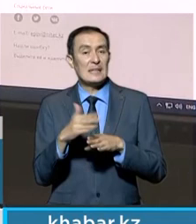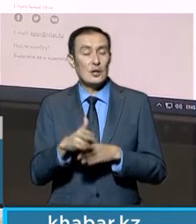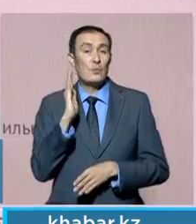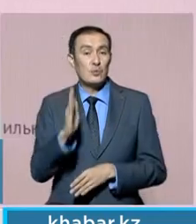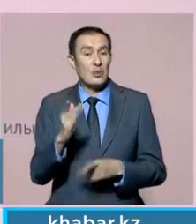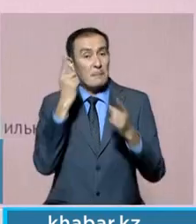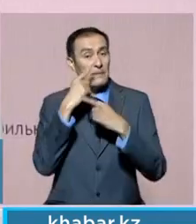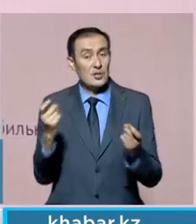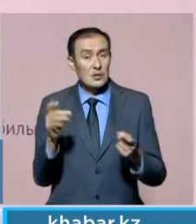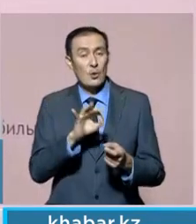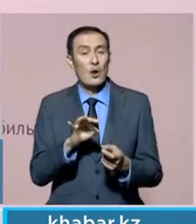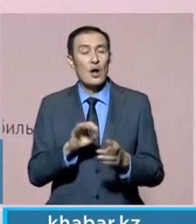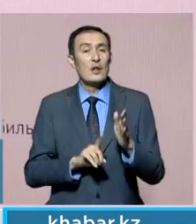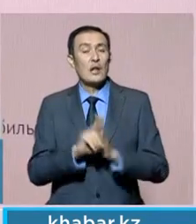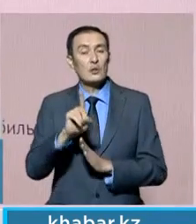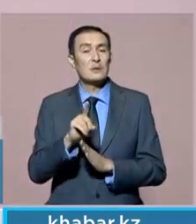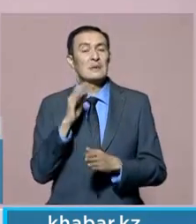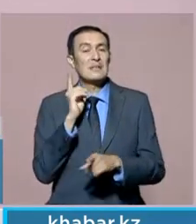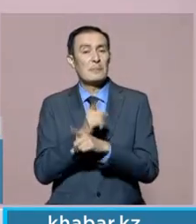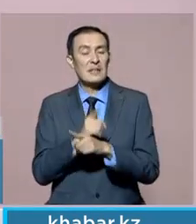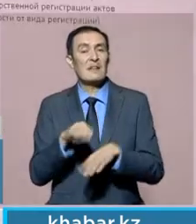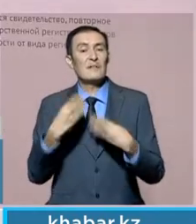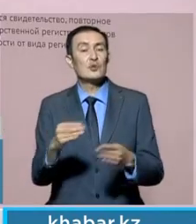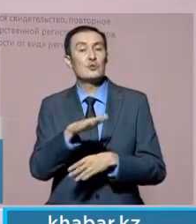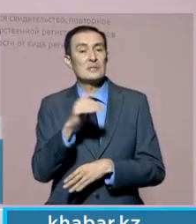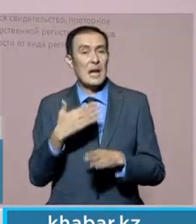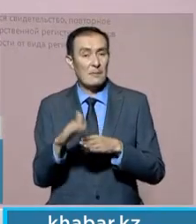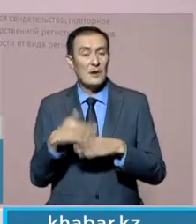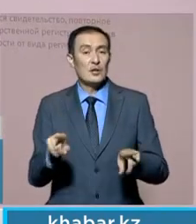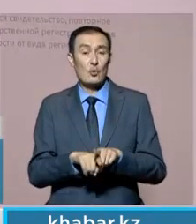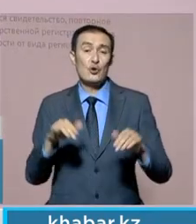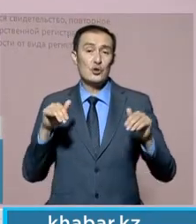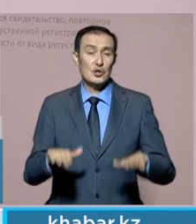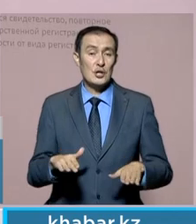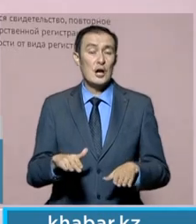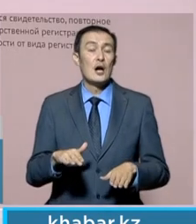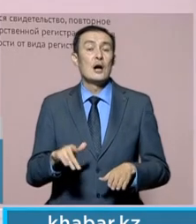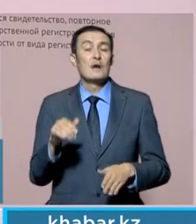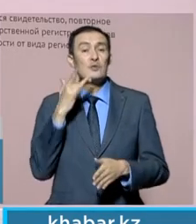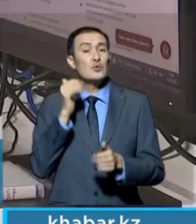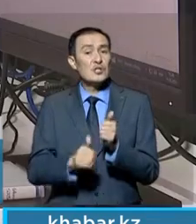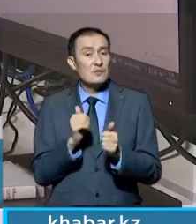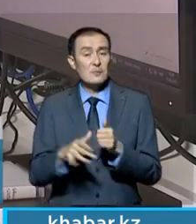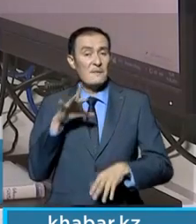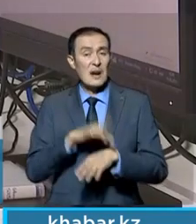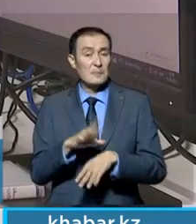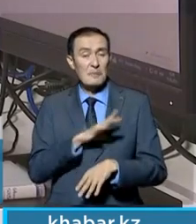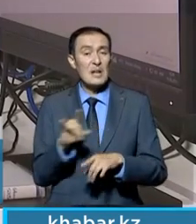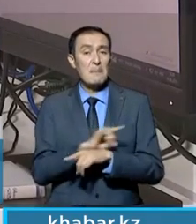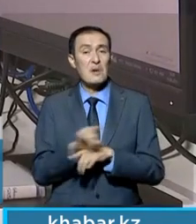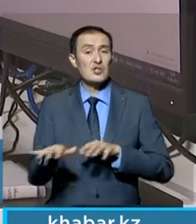будут оповещаться о наложенном клиентам запрете на выдачу займов. Ну и отметим, что такое вот решение принято в связи с участившимися